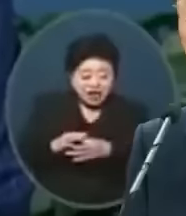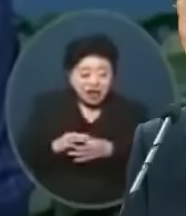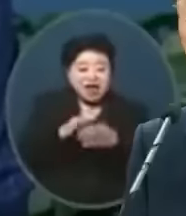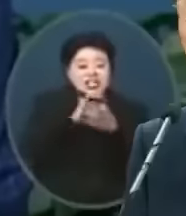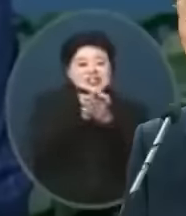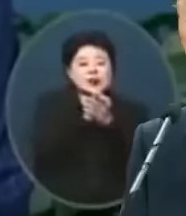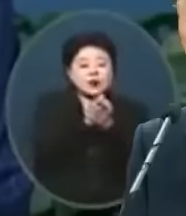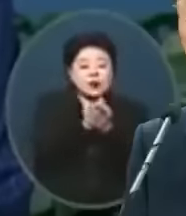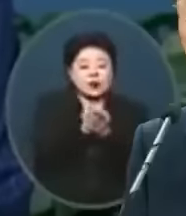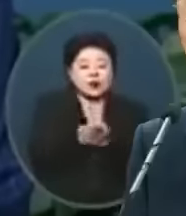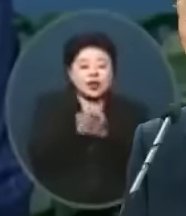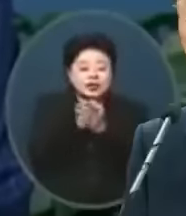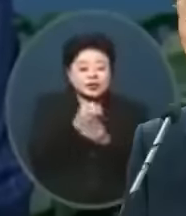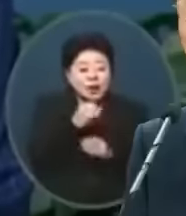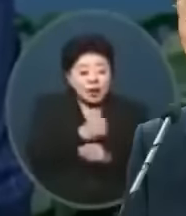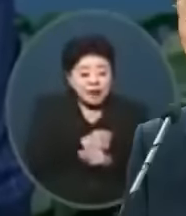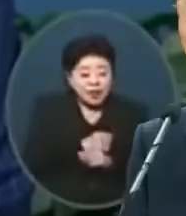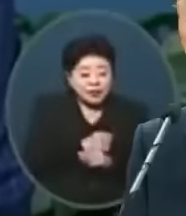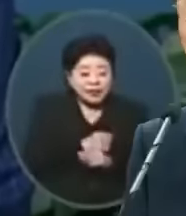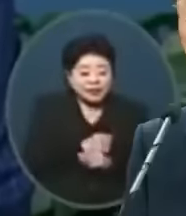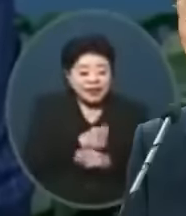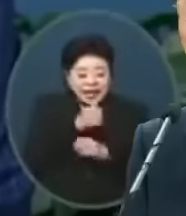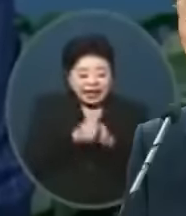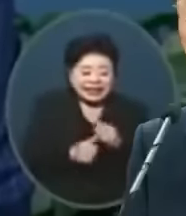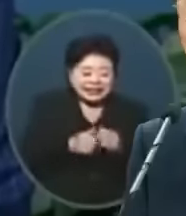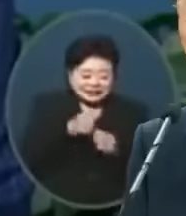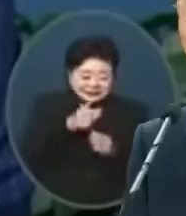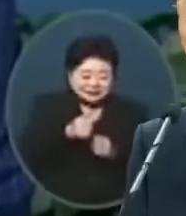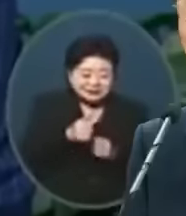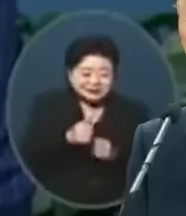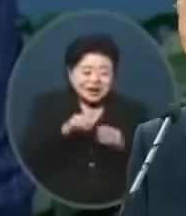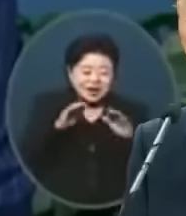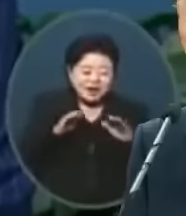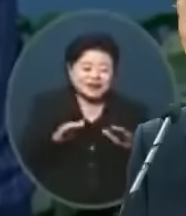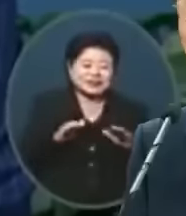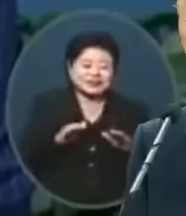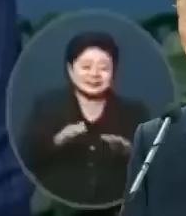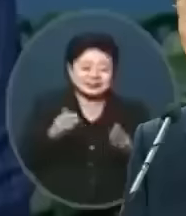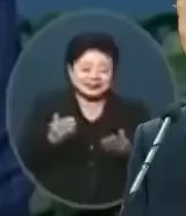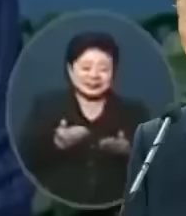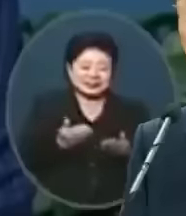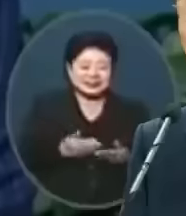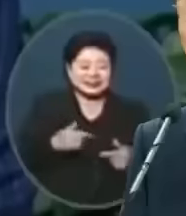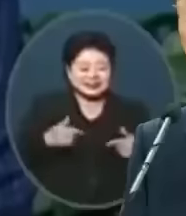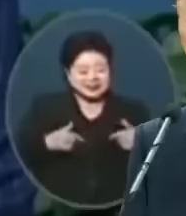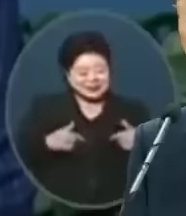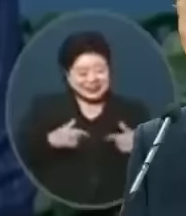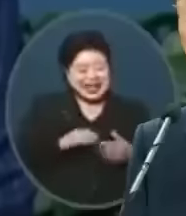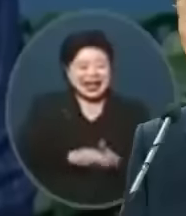기도입니다. 기도를 해야 되니까 하나님 오늘 이런 일이 있어서 기뻤습니다.